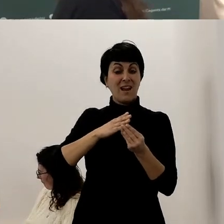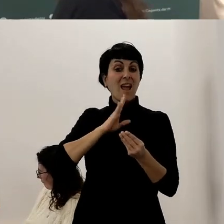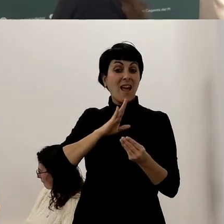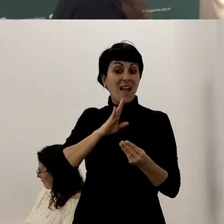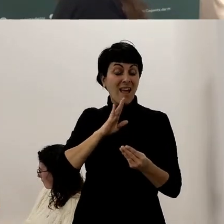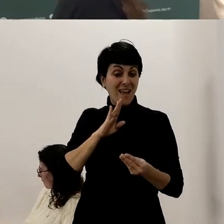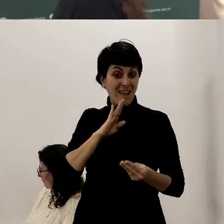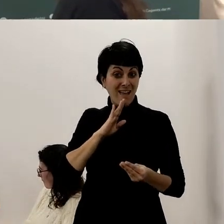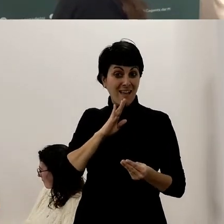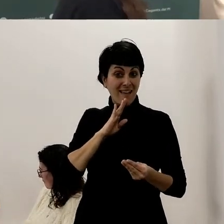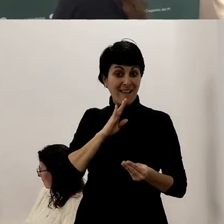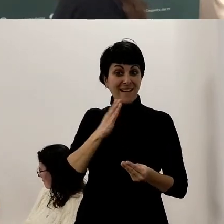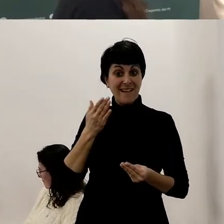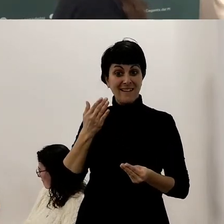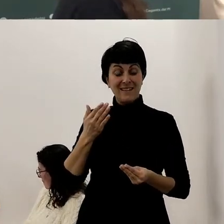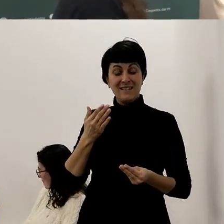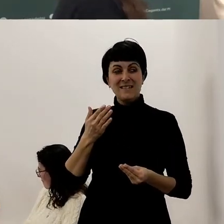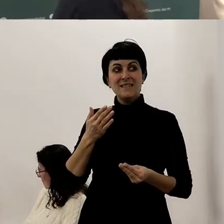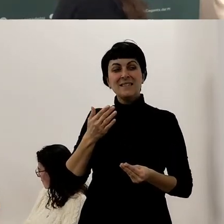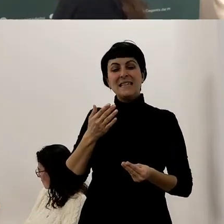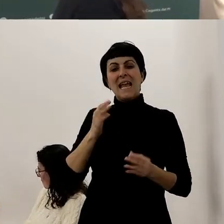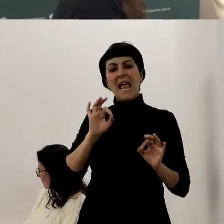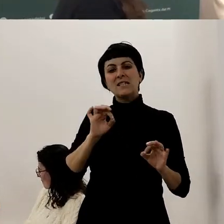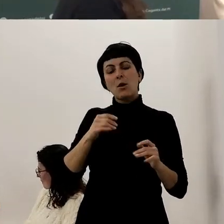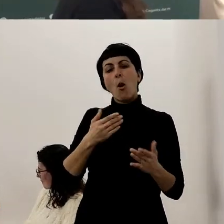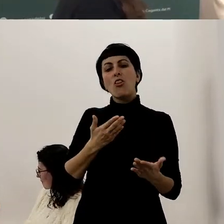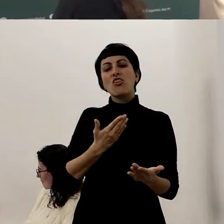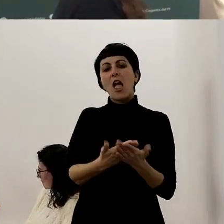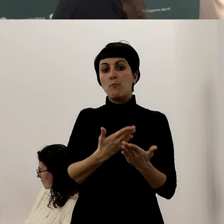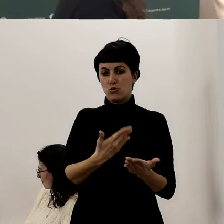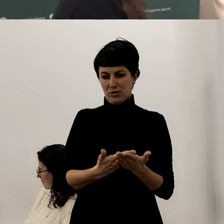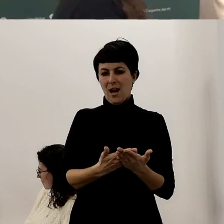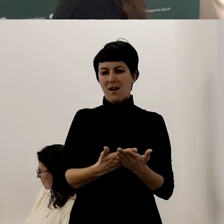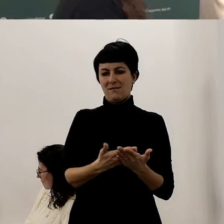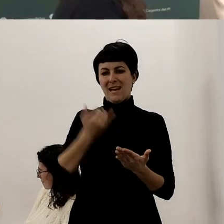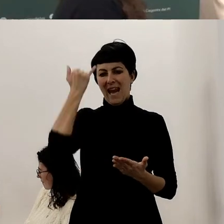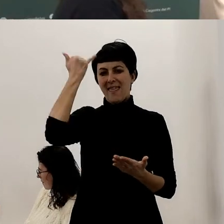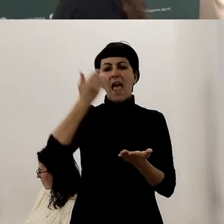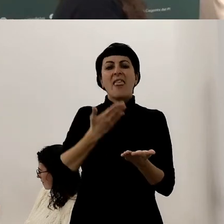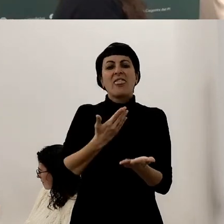sí que és veritat que, bueno, és la idea de demostrar, no?, que acabes de dir.